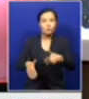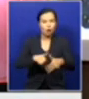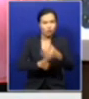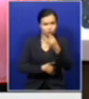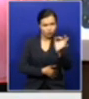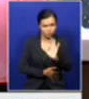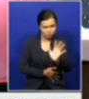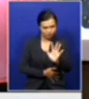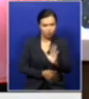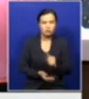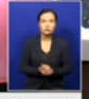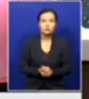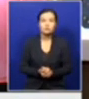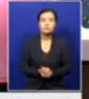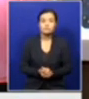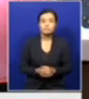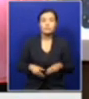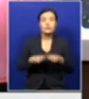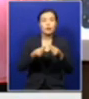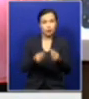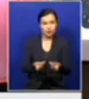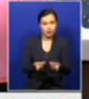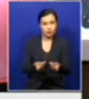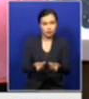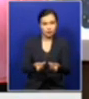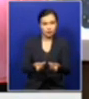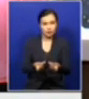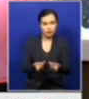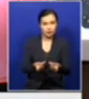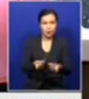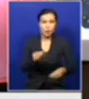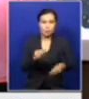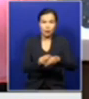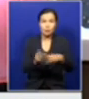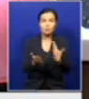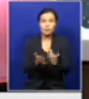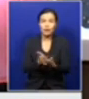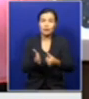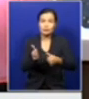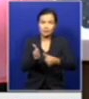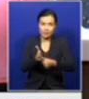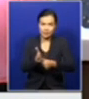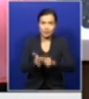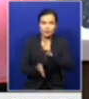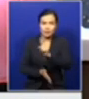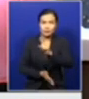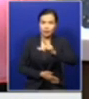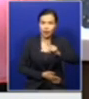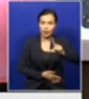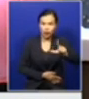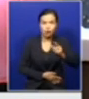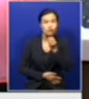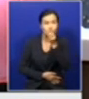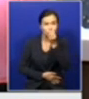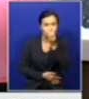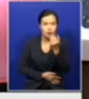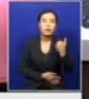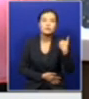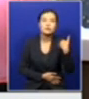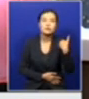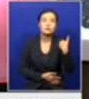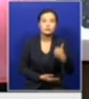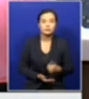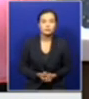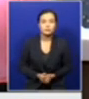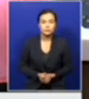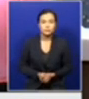ค่ะเป็นการให้โดยแถมหนี้จำนวน1ล้านล้านบาทพร้อมดอกเบี้ยค่ะท่